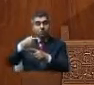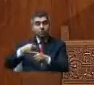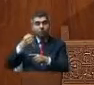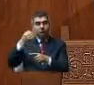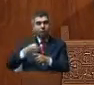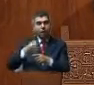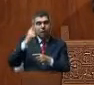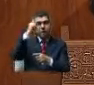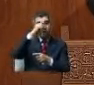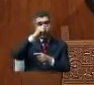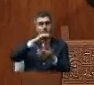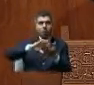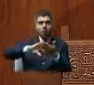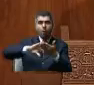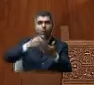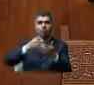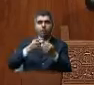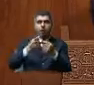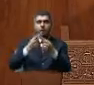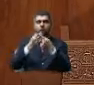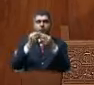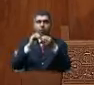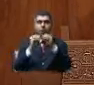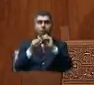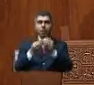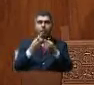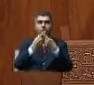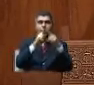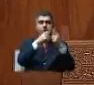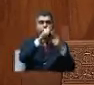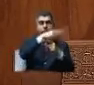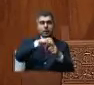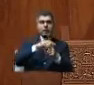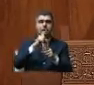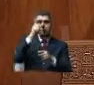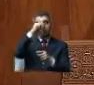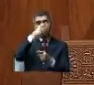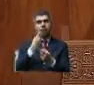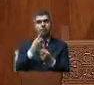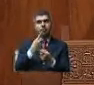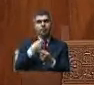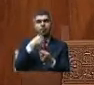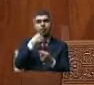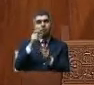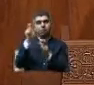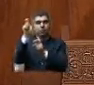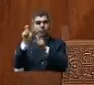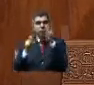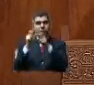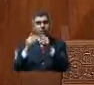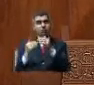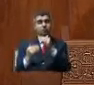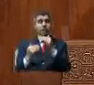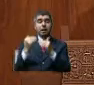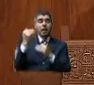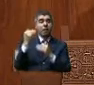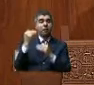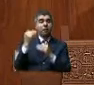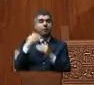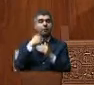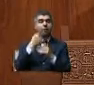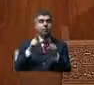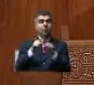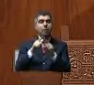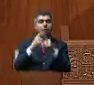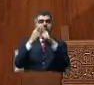من الصعب الاستجابة لكل حاجيات القطاعات الاجتماعية بفعل تنامي حاجيات المواطن من جهة وتعاظم تحدي